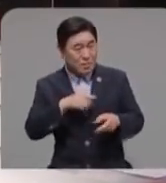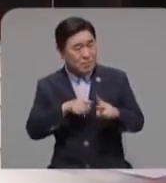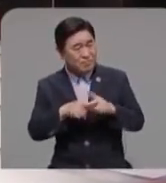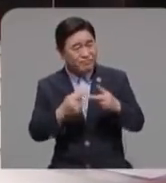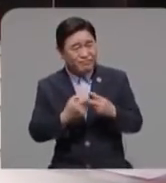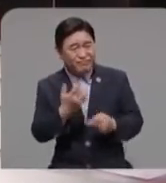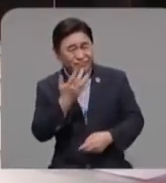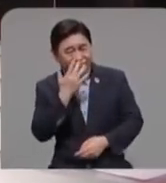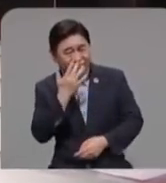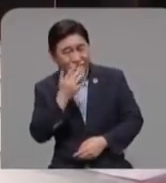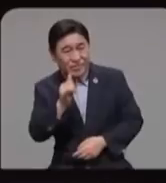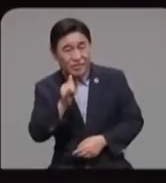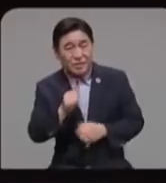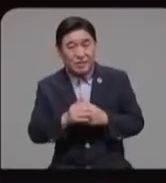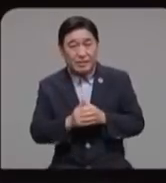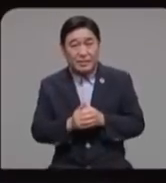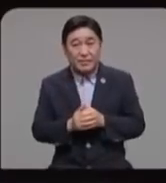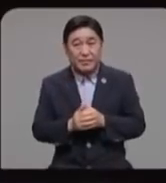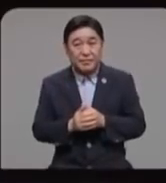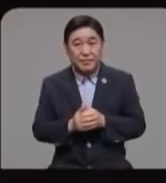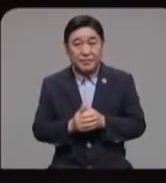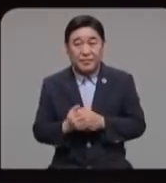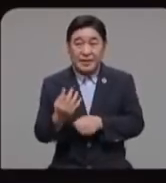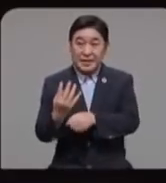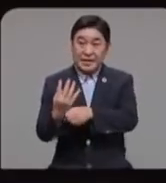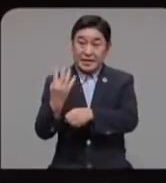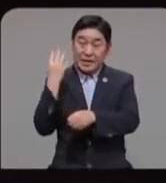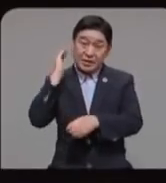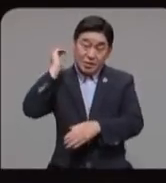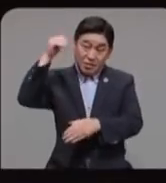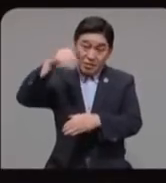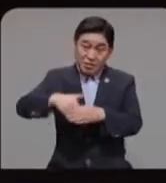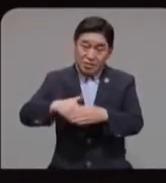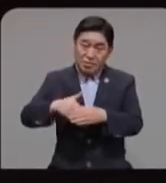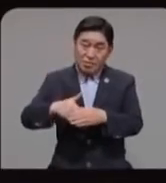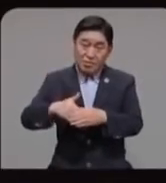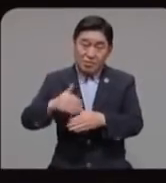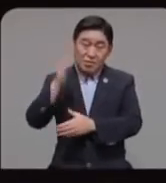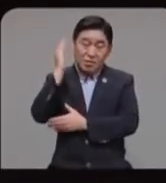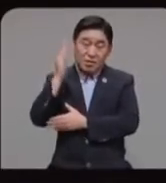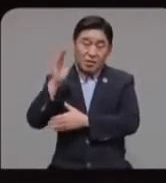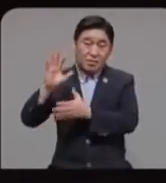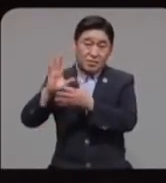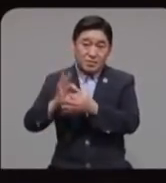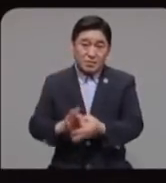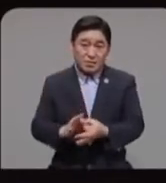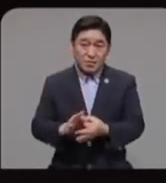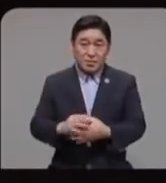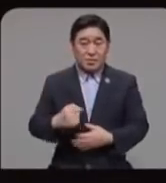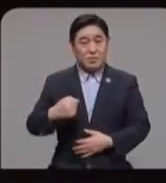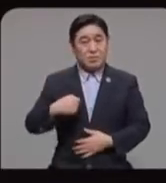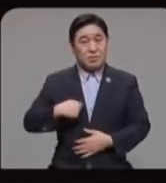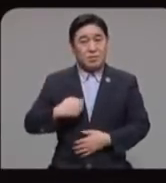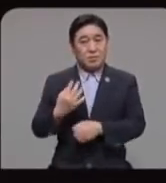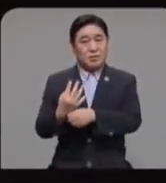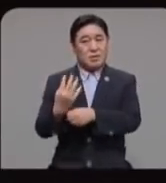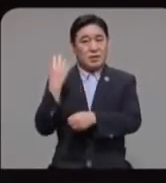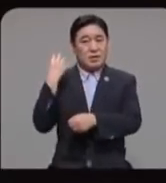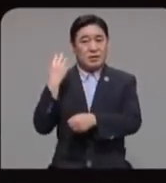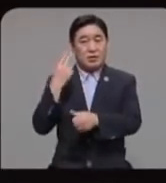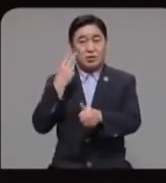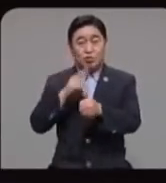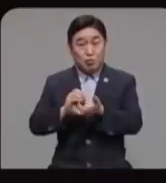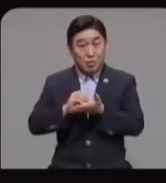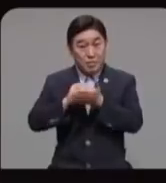이해를 잘 못하겠는 게 하나 있습니다. 왜냐하면 4년 전 대선 이야기를 하면서 저는 4년 전 대선